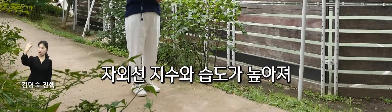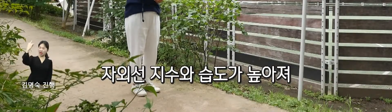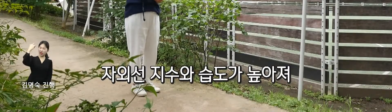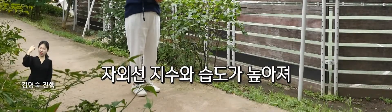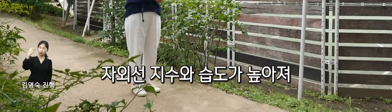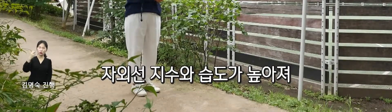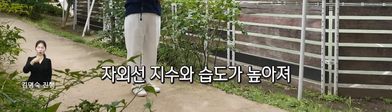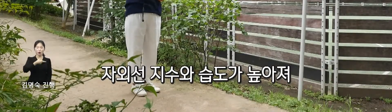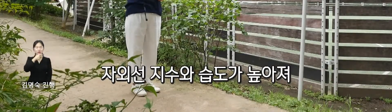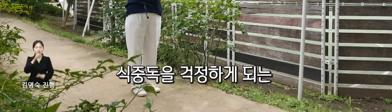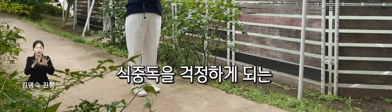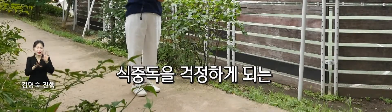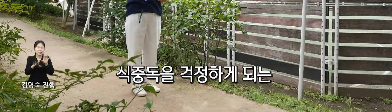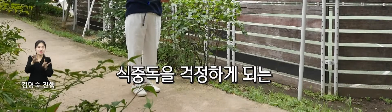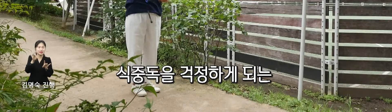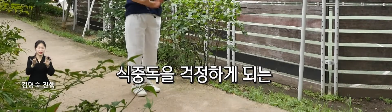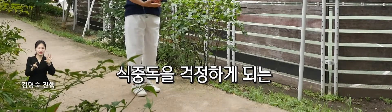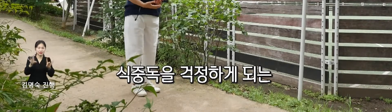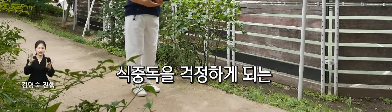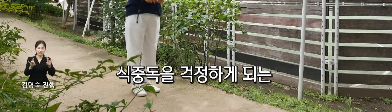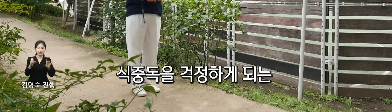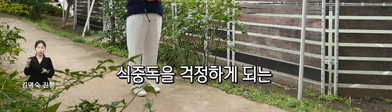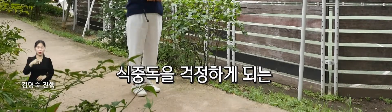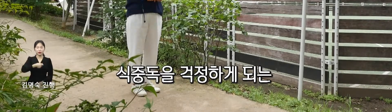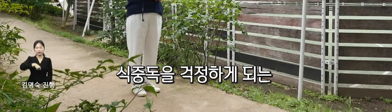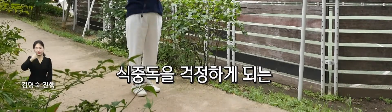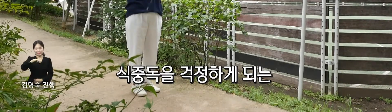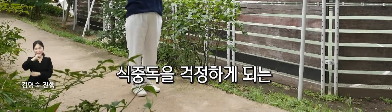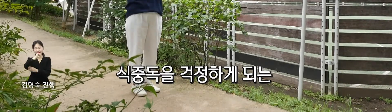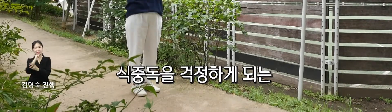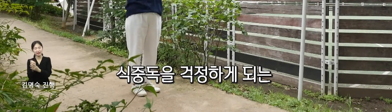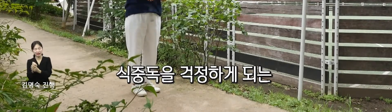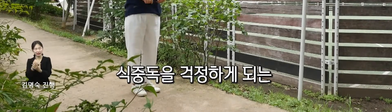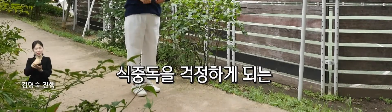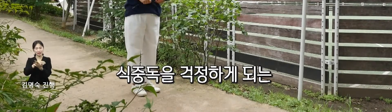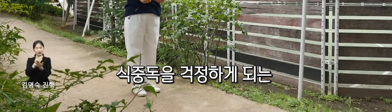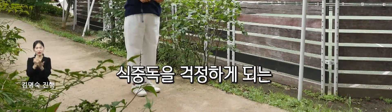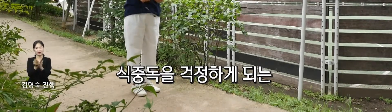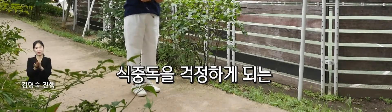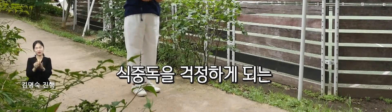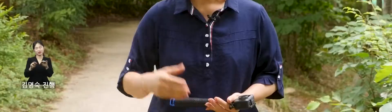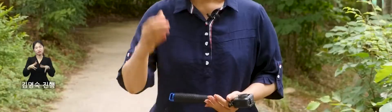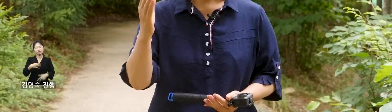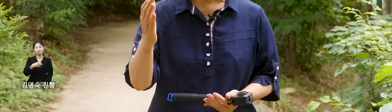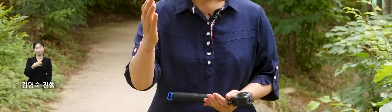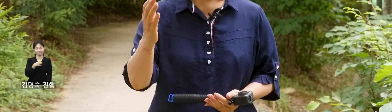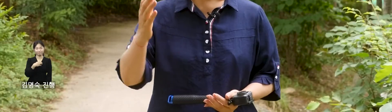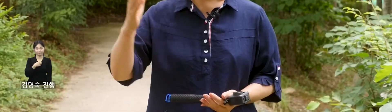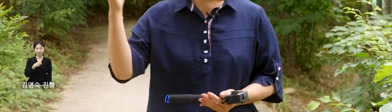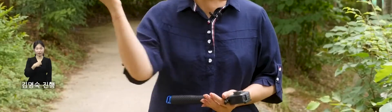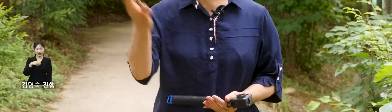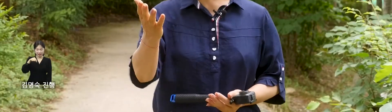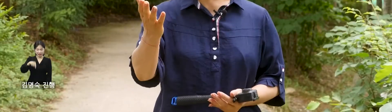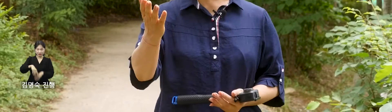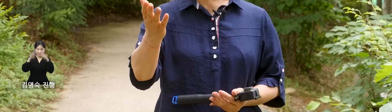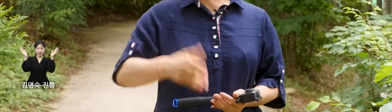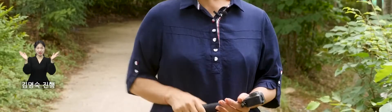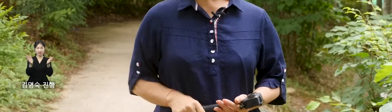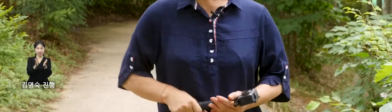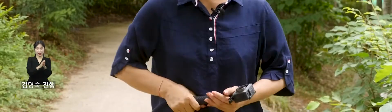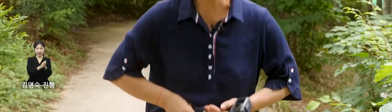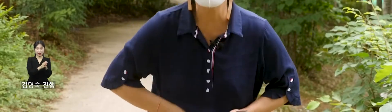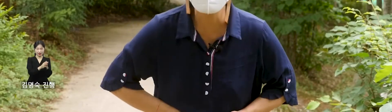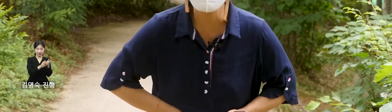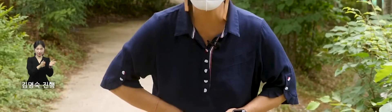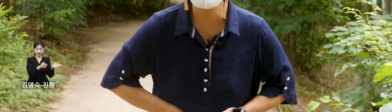자외선에, 습도에, 그 다음에 식중독에, 이런 것들이 많은 계절인데요. 이런 것들을 한 방에 날려버릴